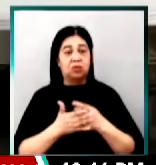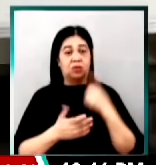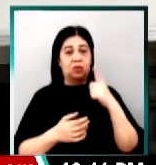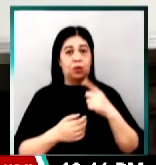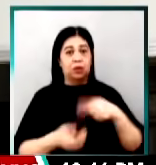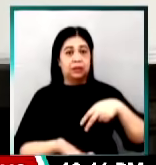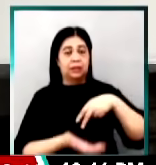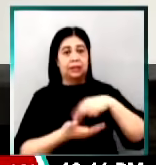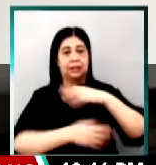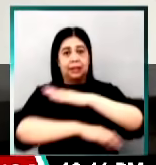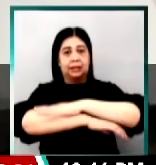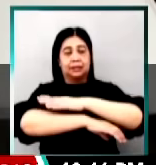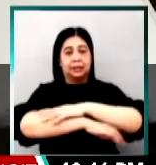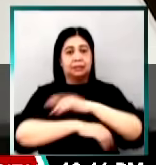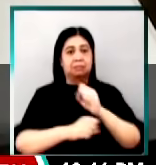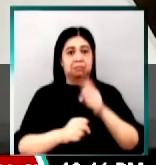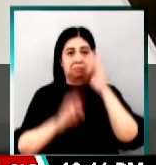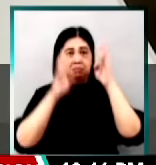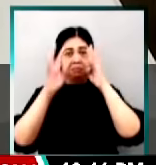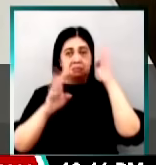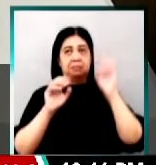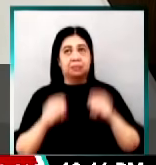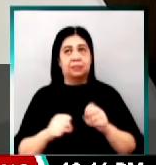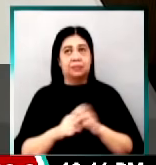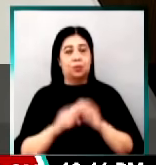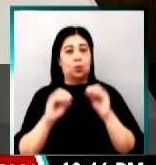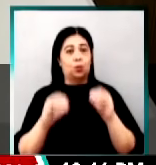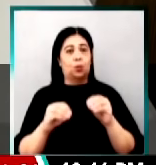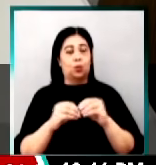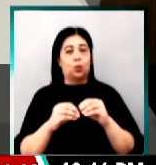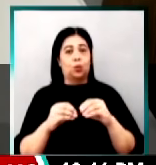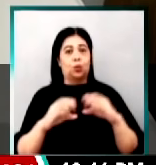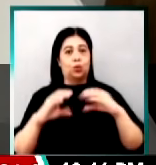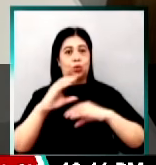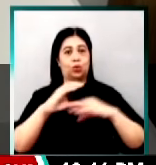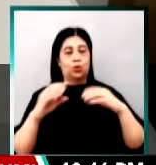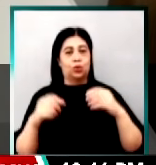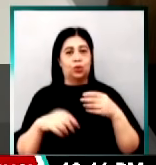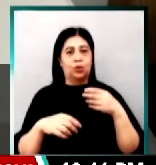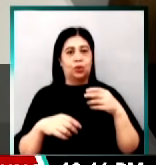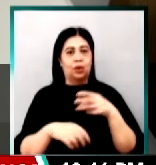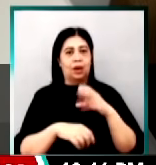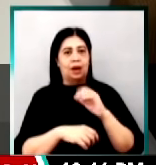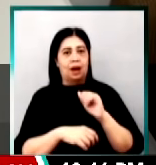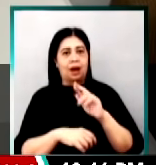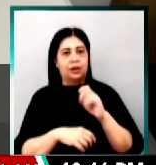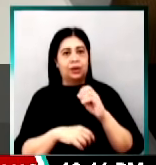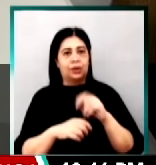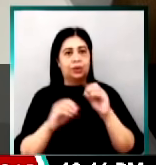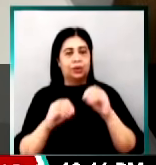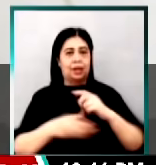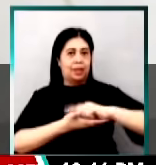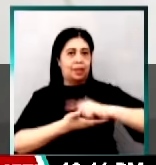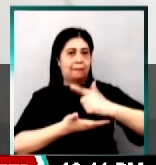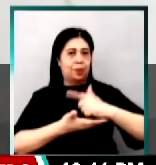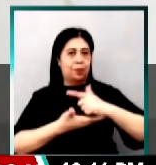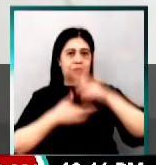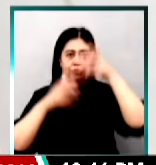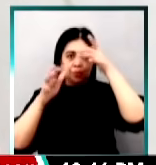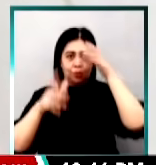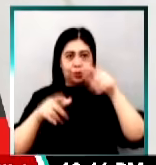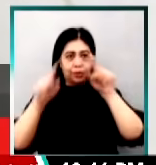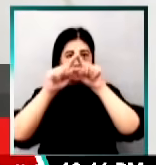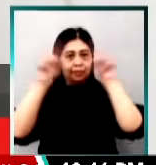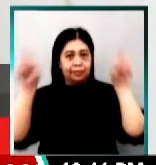namang mag-improvise. Maglagay ng mga cardboard o karton sa kung saan pwedeng ilagay ang laptop o computer screen. Ideally,